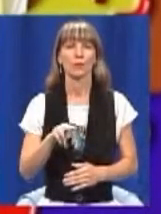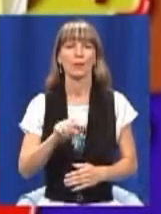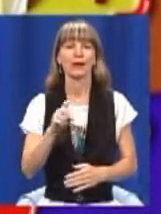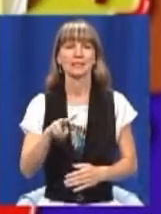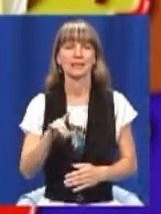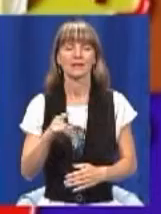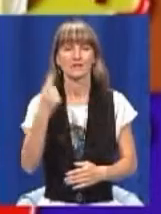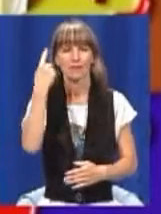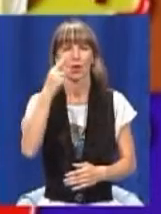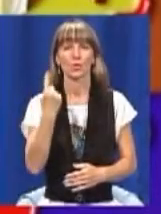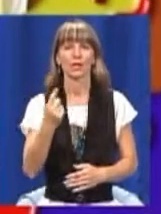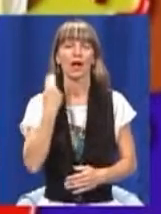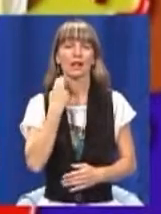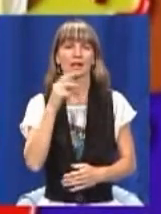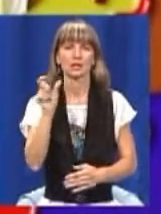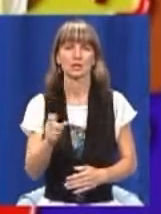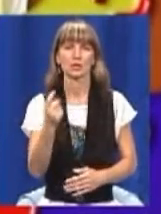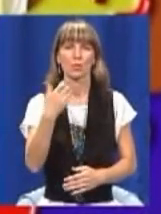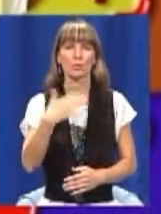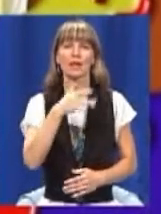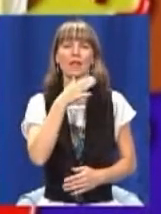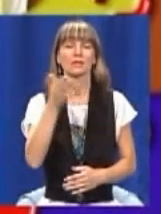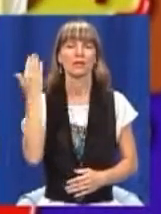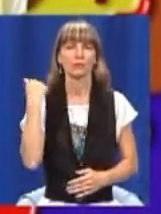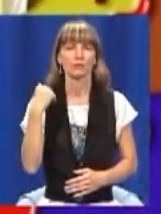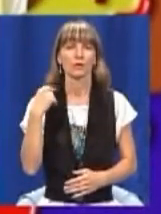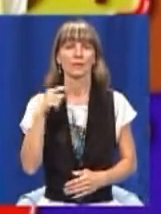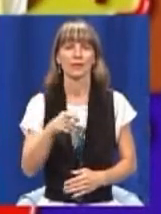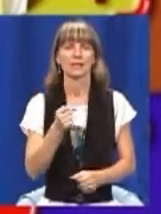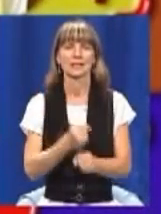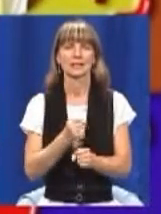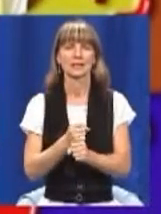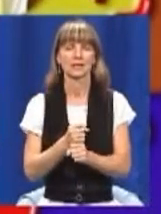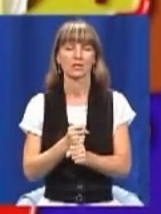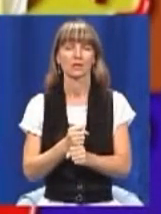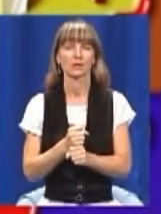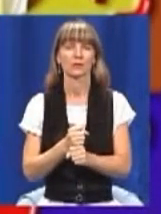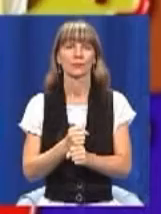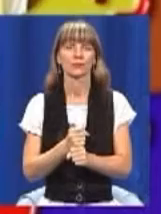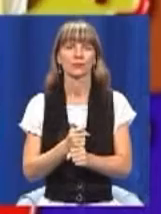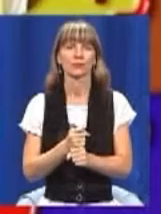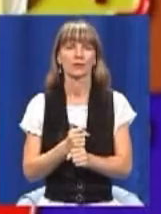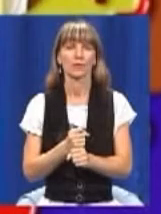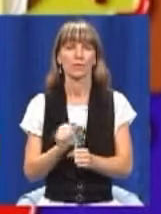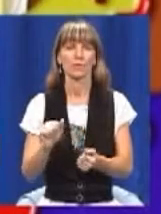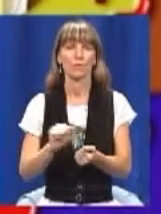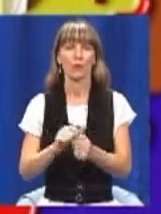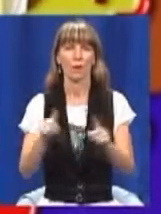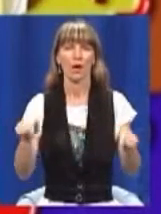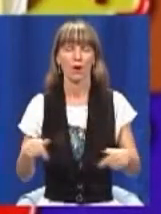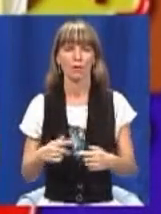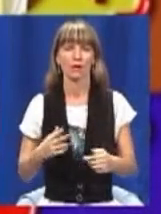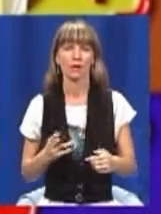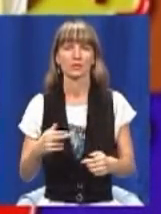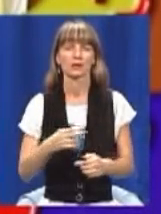один англієць 150 років тому. Він виготовив географічну мапу і розрізав її. Незважаючи на